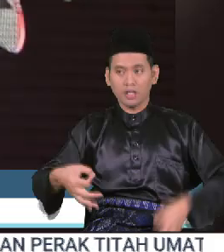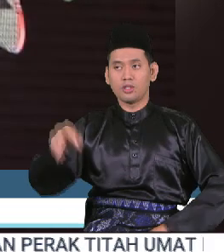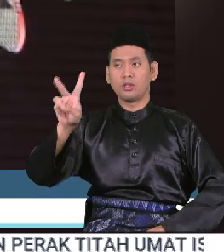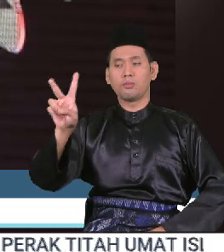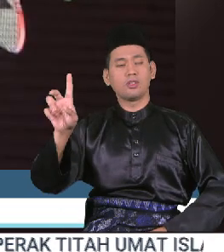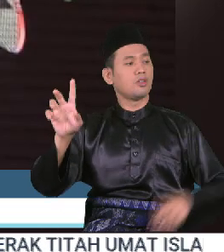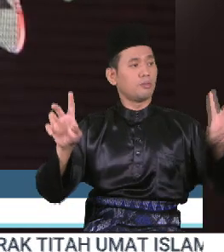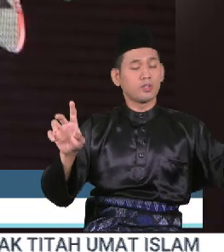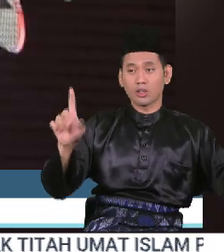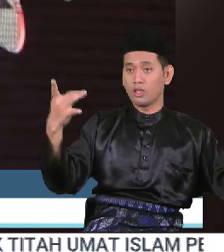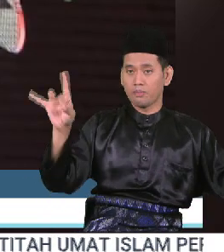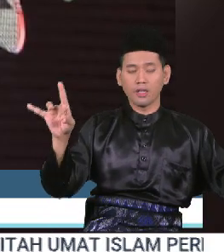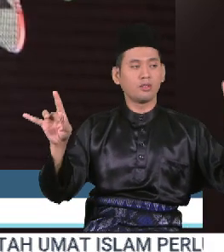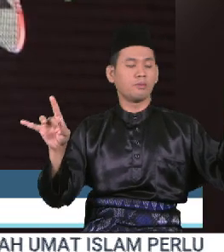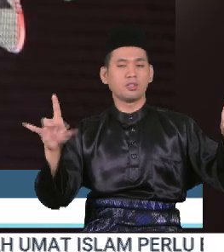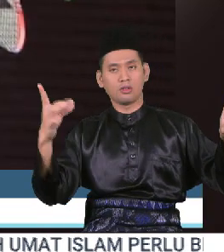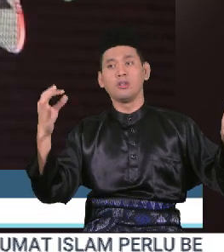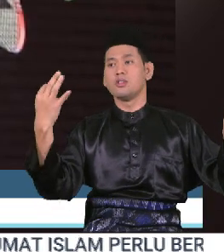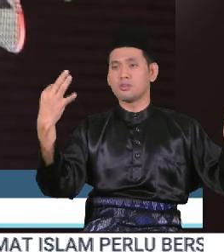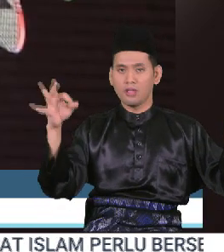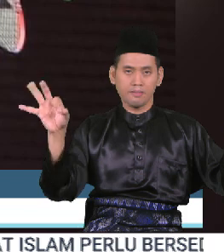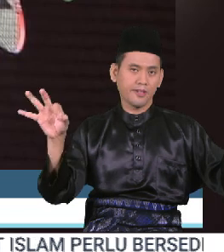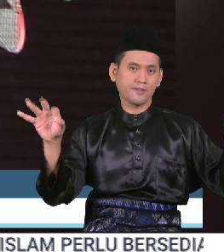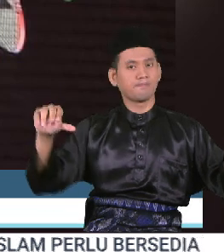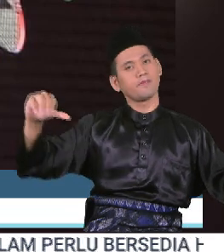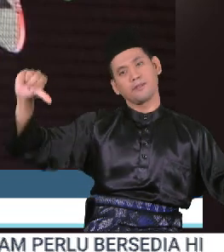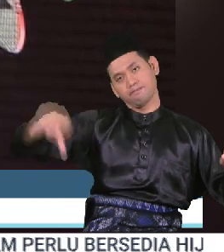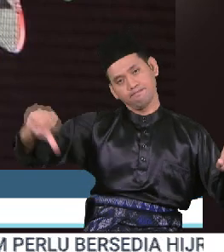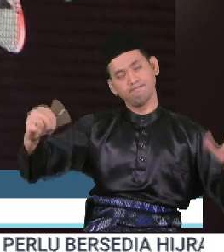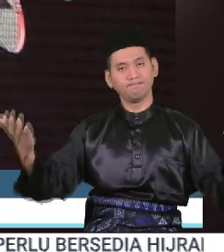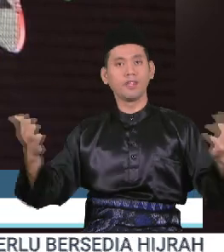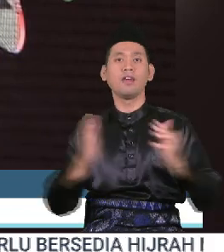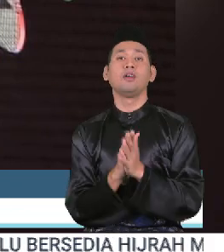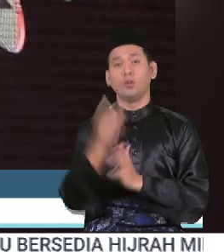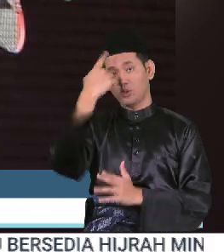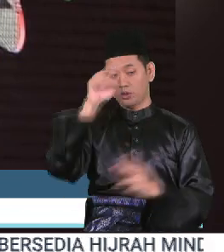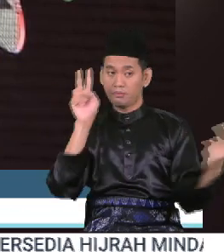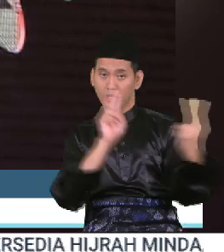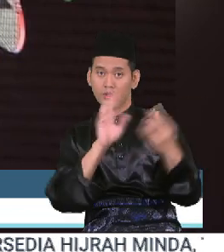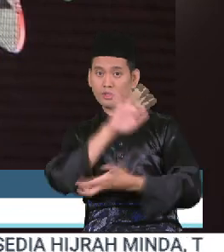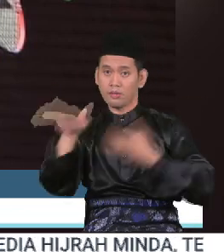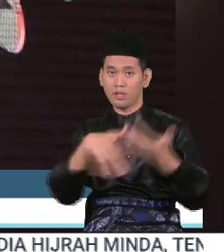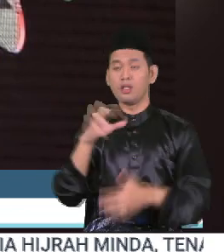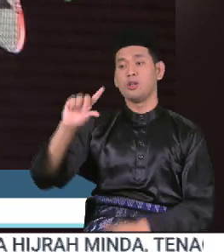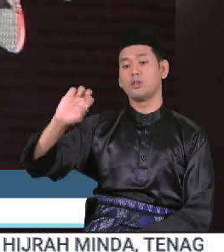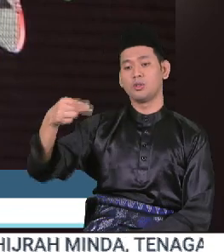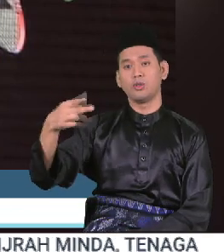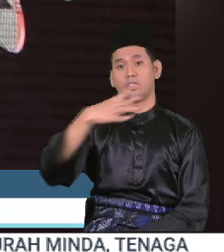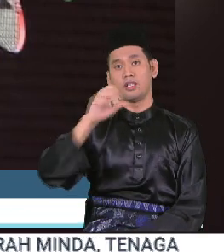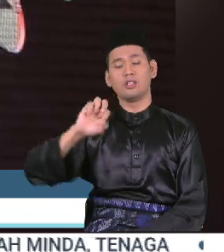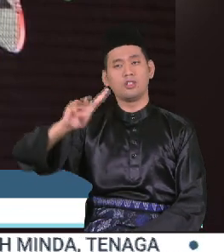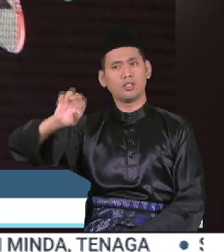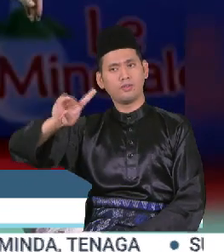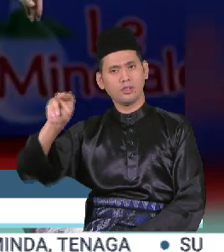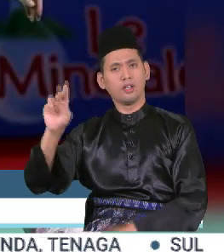21-18, 14-21 dan 21-19. Bagi aksi bergu campuran pula, Go Sun Huat, Chevron Lai